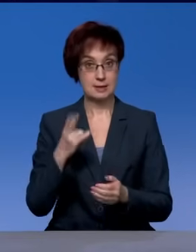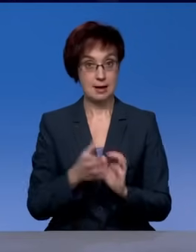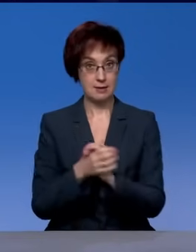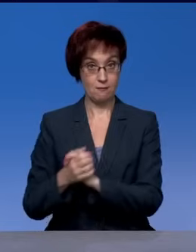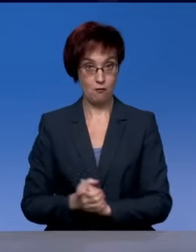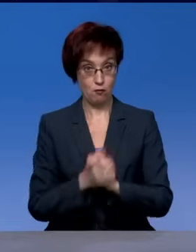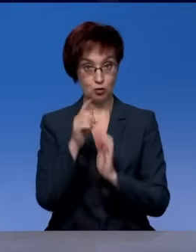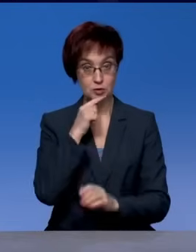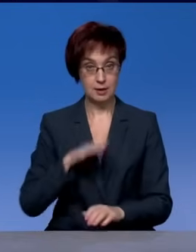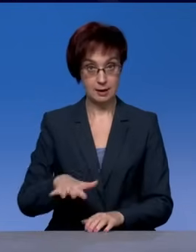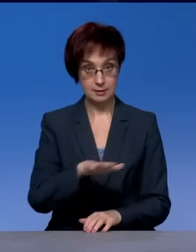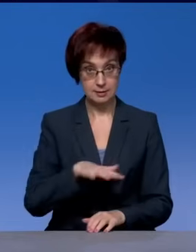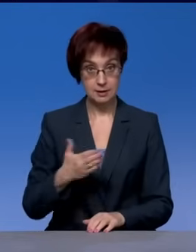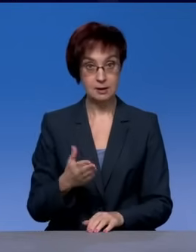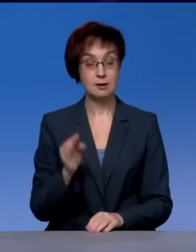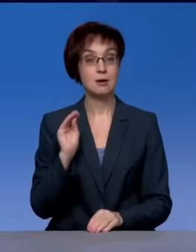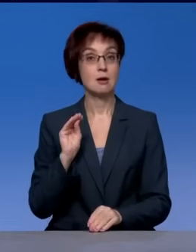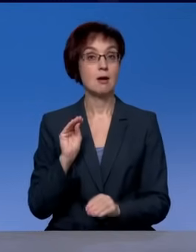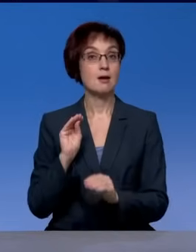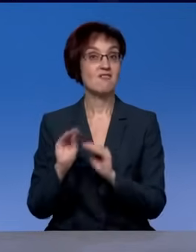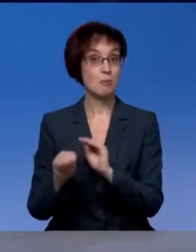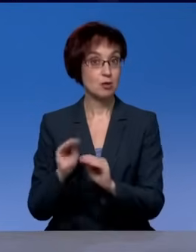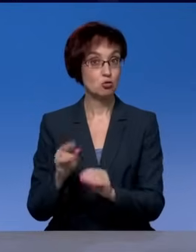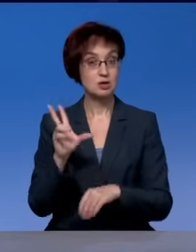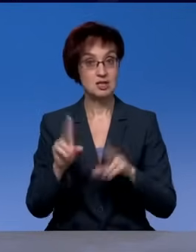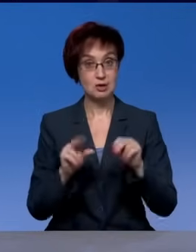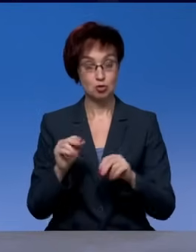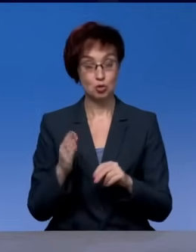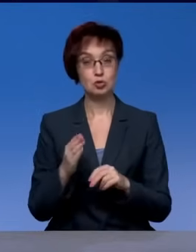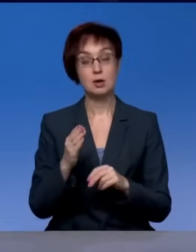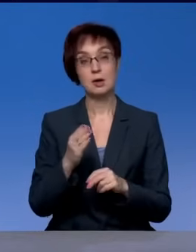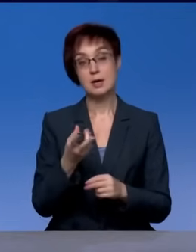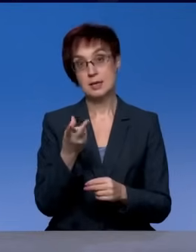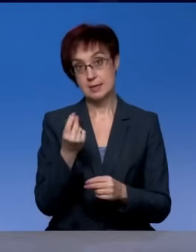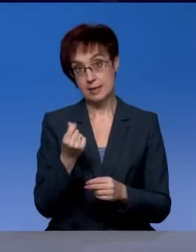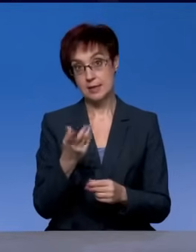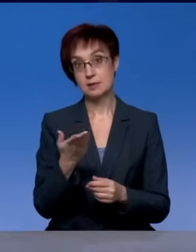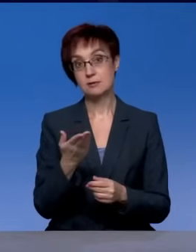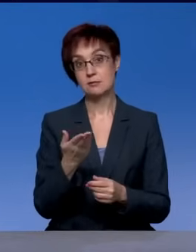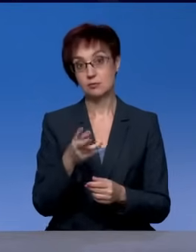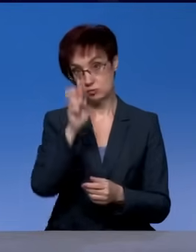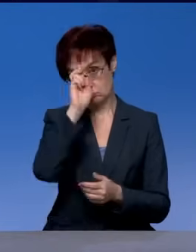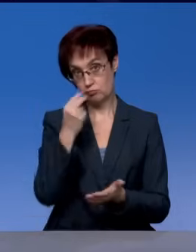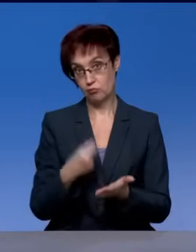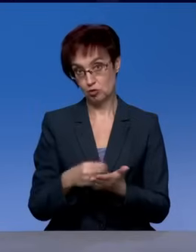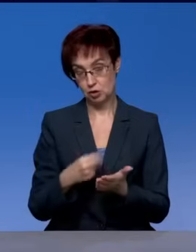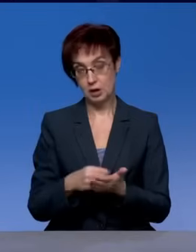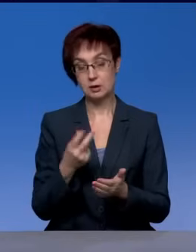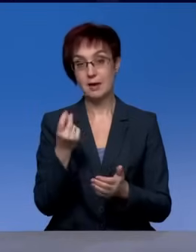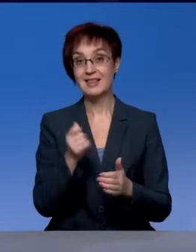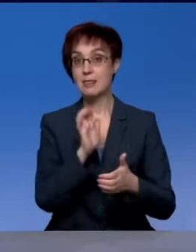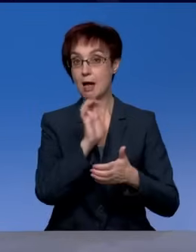средств все-таки федерального бюджета. Те самые налоги от «Газпрома», те самые налоги от Сбербанка и так далее. Но